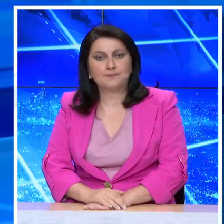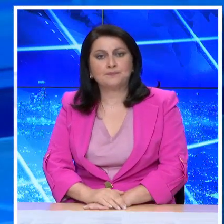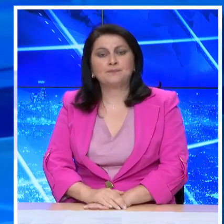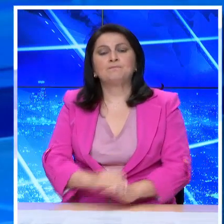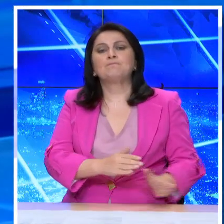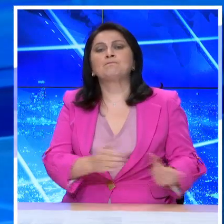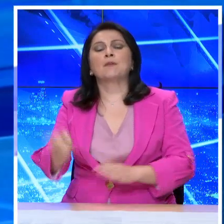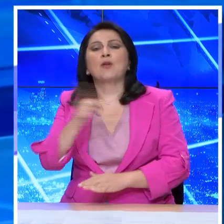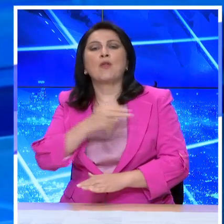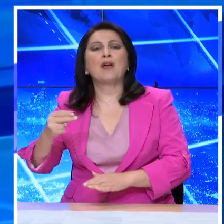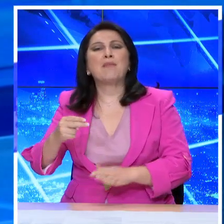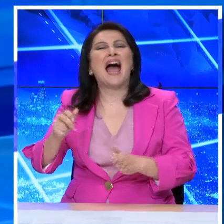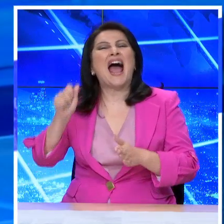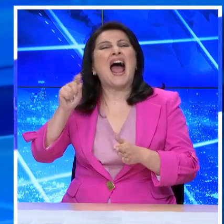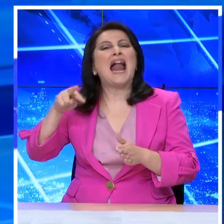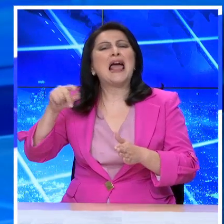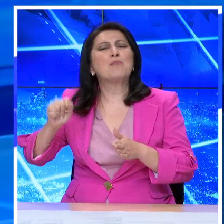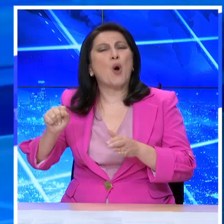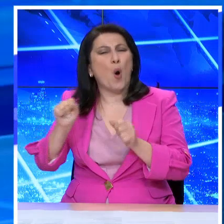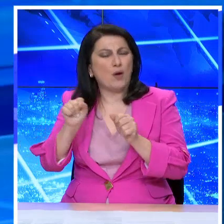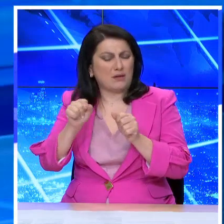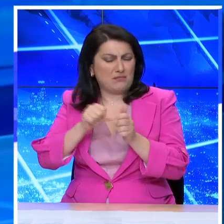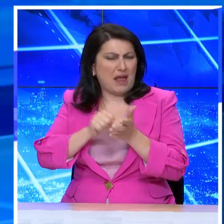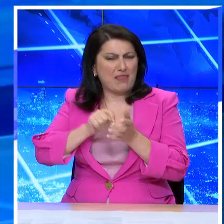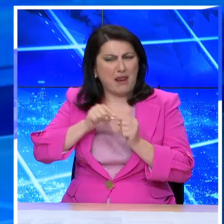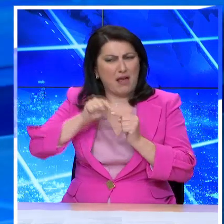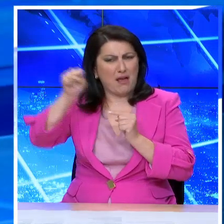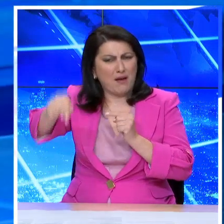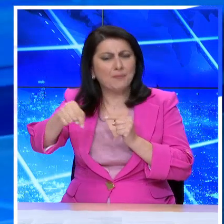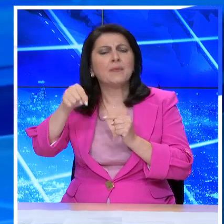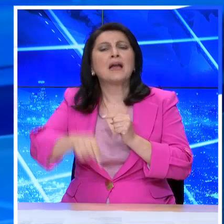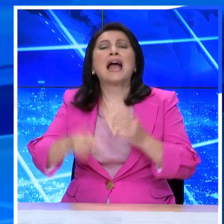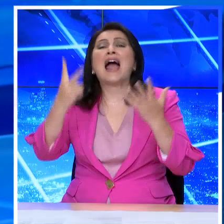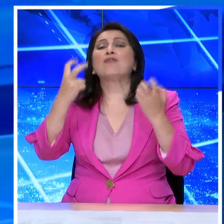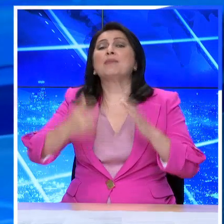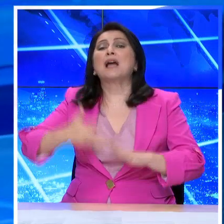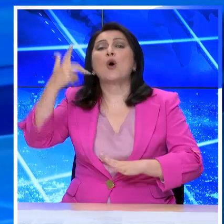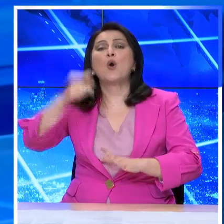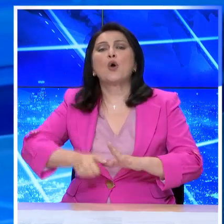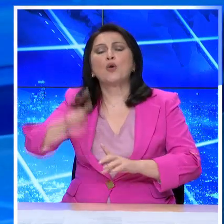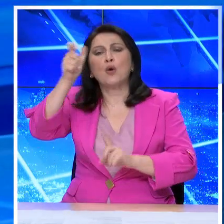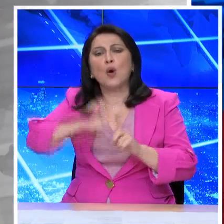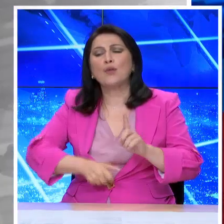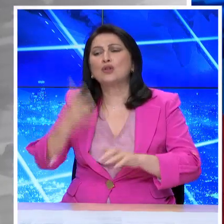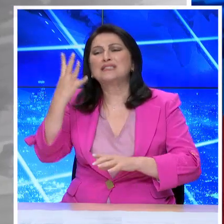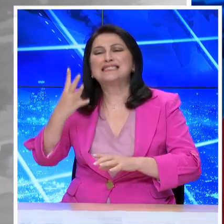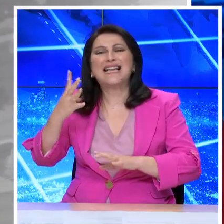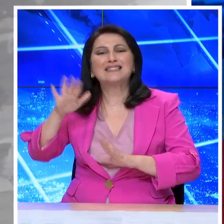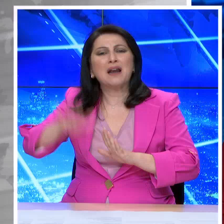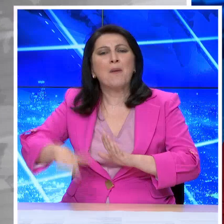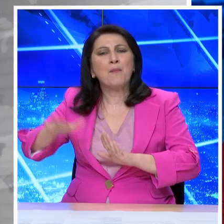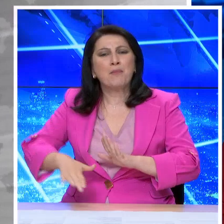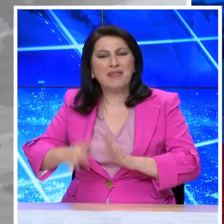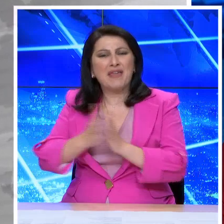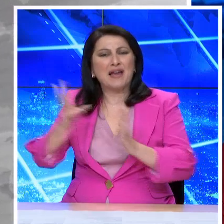Εμείς αλλάζουμε θέμα. Στο Αλεπουχώρι, 70χρονος πυροβόλησε με καραμπίνα 4 ανήλικους που μπήκαν στην αυλή του. Πάμε στον Παναγιώτη Μπούσιο.